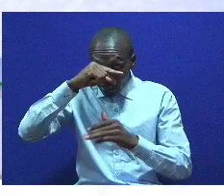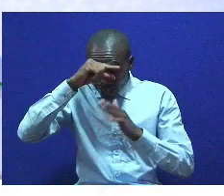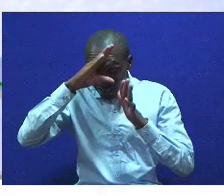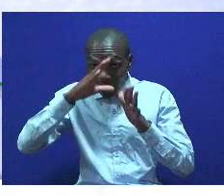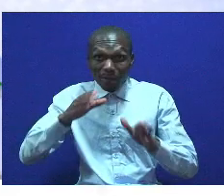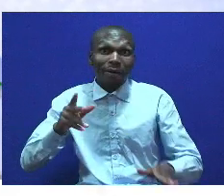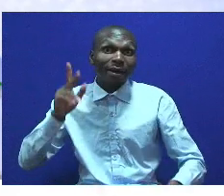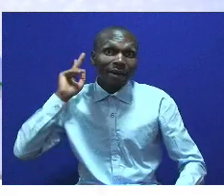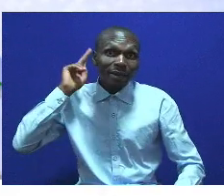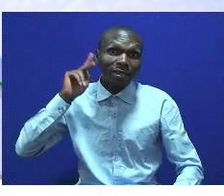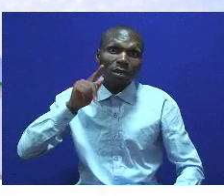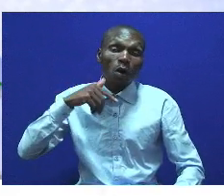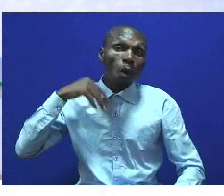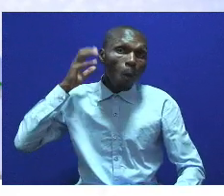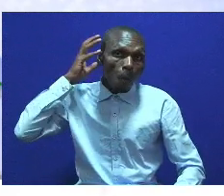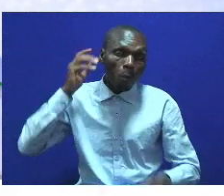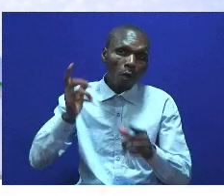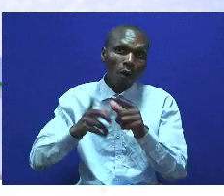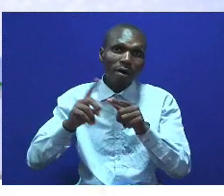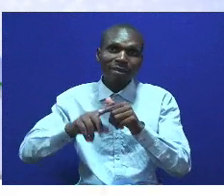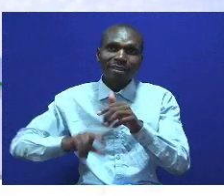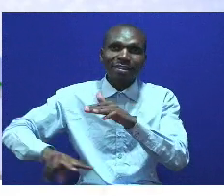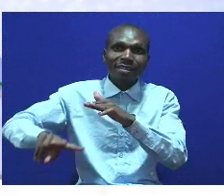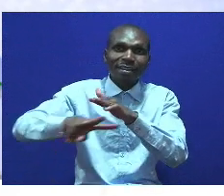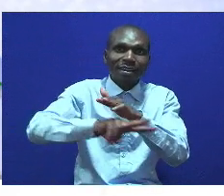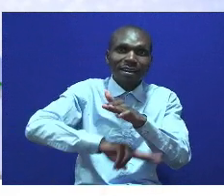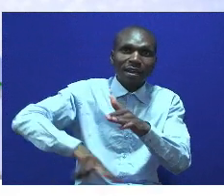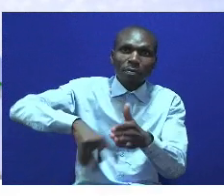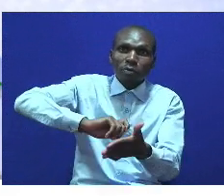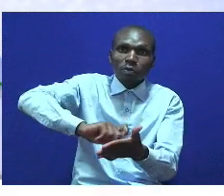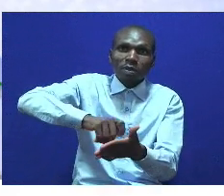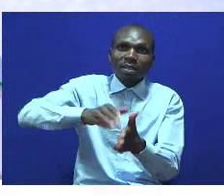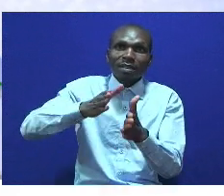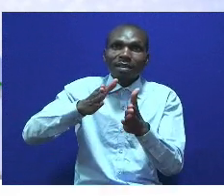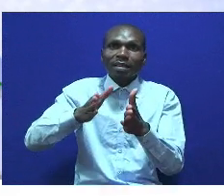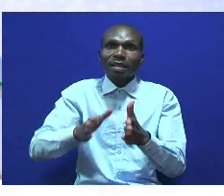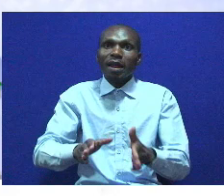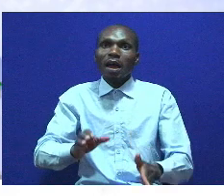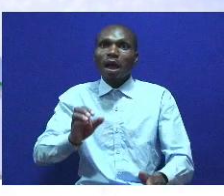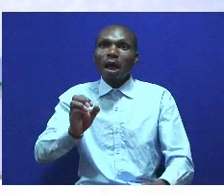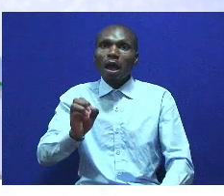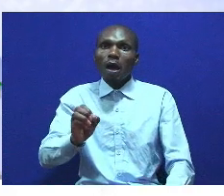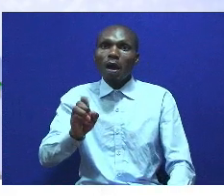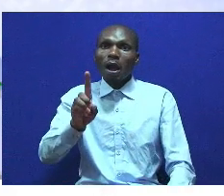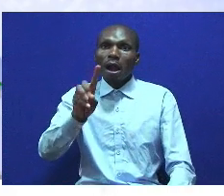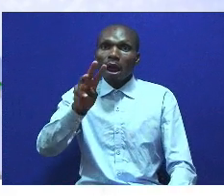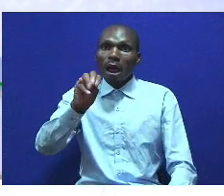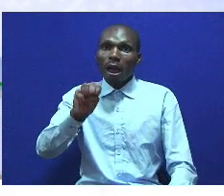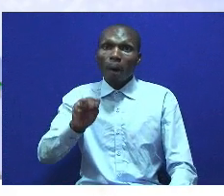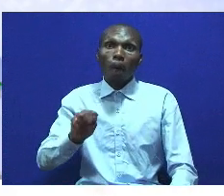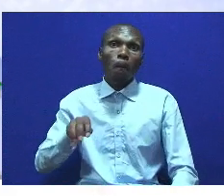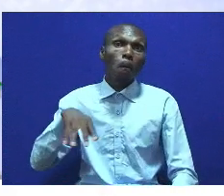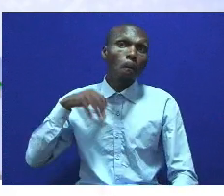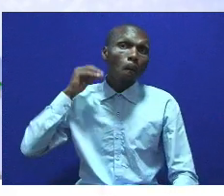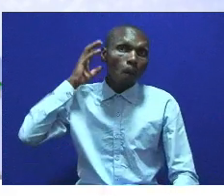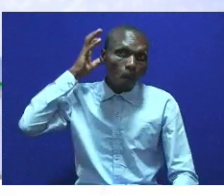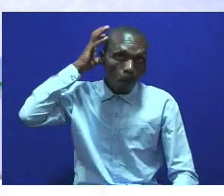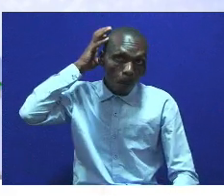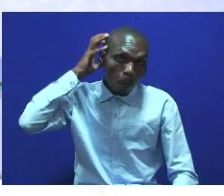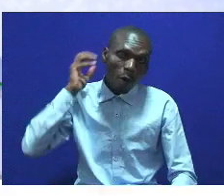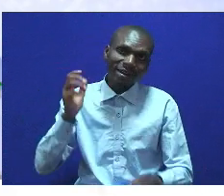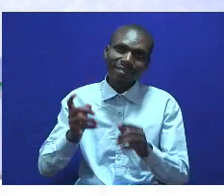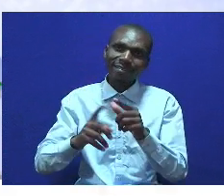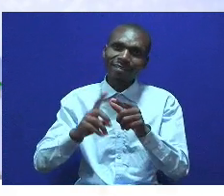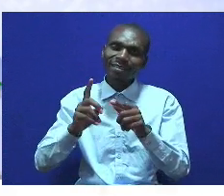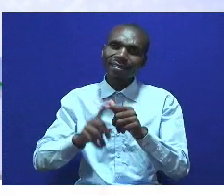Kisi, uyobo igo ole omo konyi ebu umoriki ase, osubu mnyakero go ase kiama kia ODM Paul Simbarati, nabo igo omo chumbe